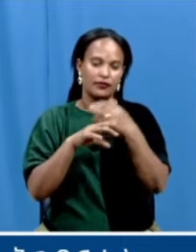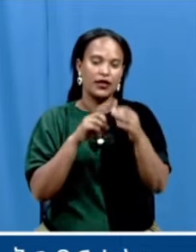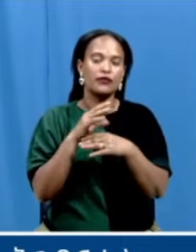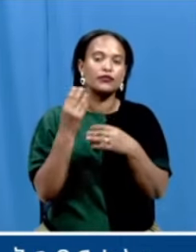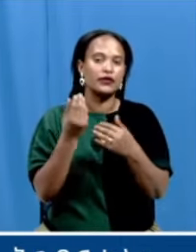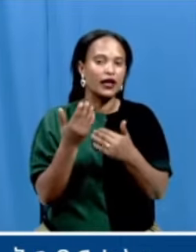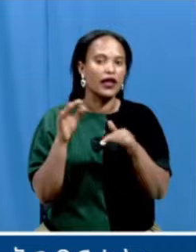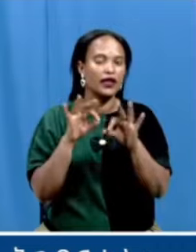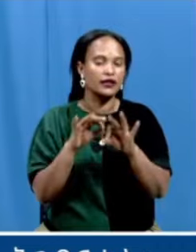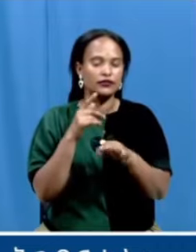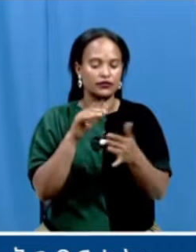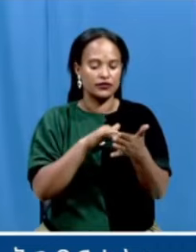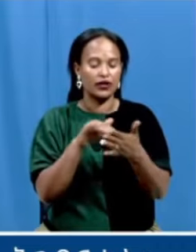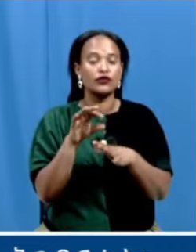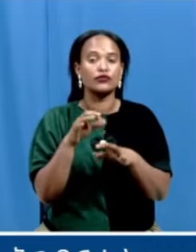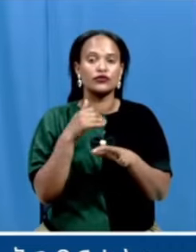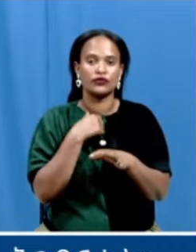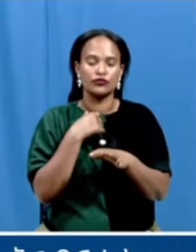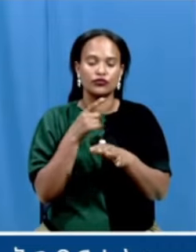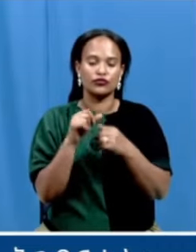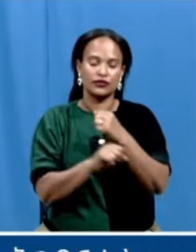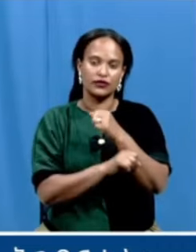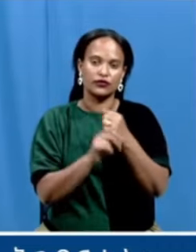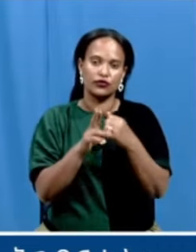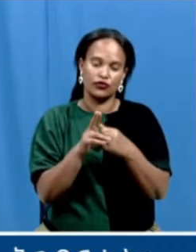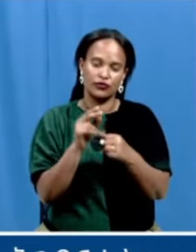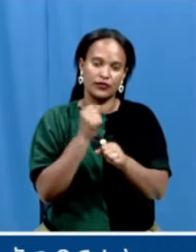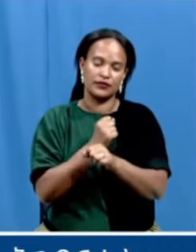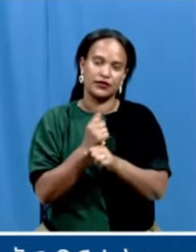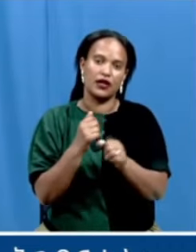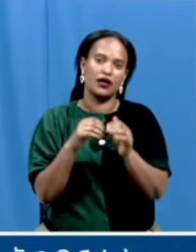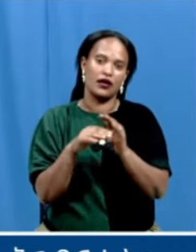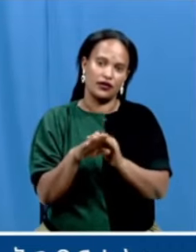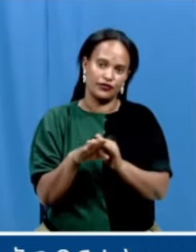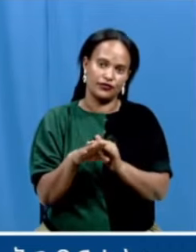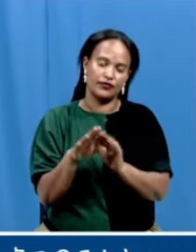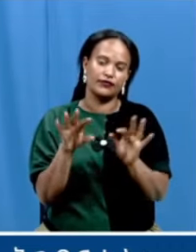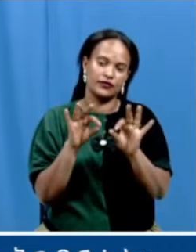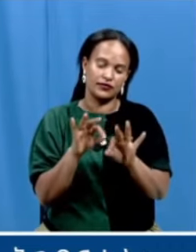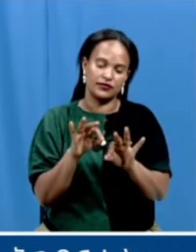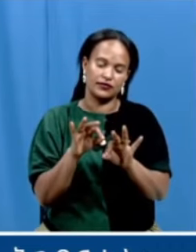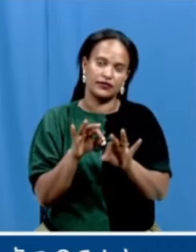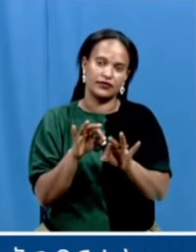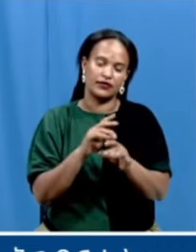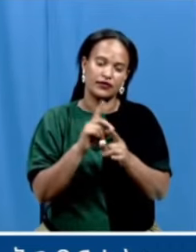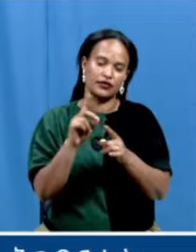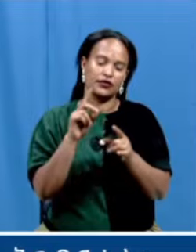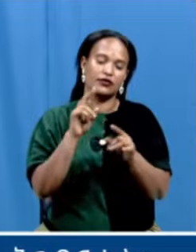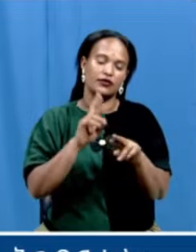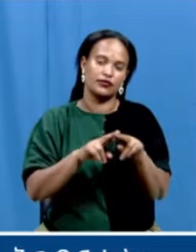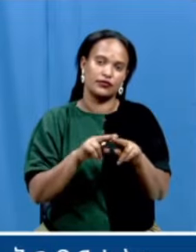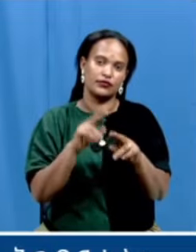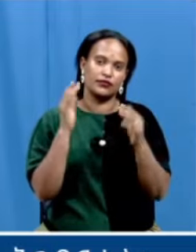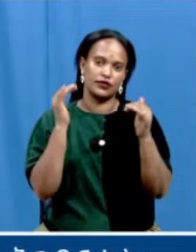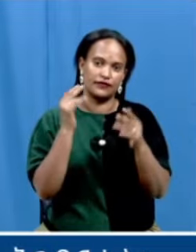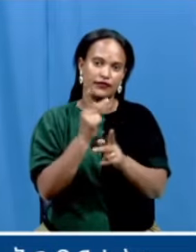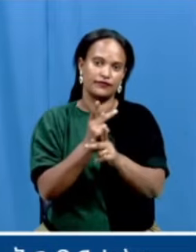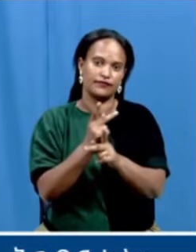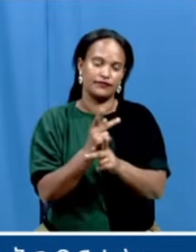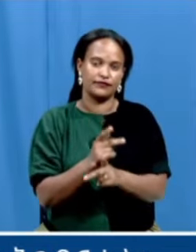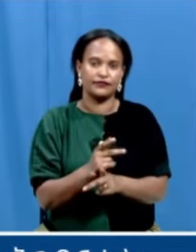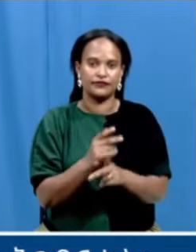ይኣክል እንታይ የድሊ ዝብል ፅንዓት ይገብሩ ስለ ዘለዉ ብኡ መሰረት ተለይሎም ግን ናብ ስራሕ ኣትዮምስ ናብቲ ዝድለ ዳይረክሽን ንኸቕምጡልና ብተስፋ ንፅበ ማለት